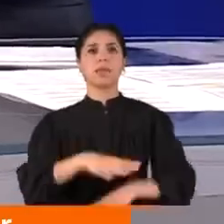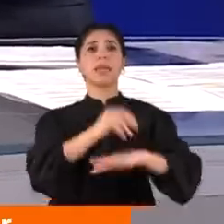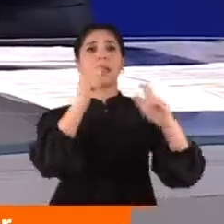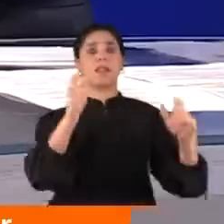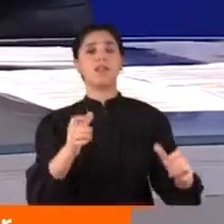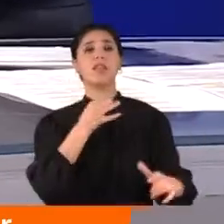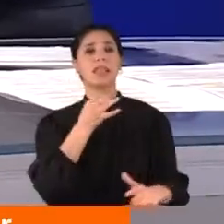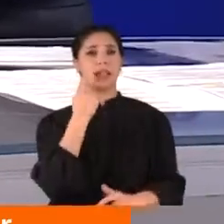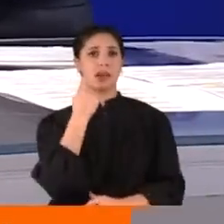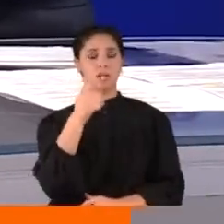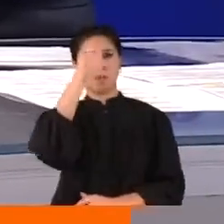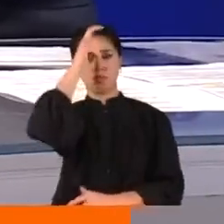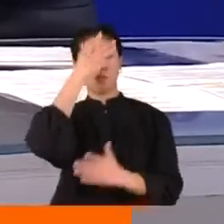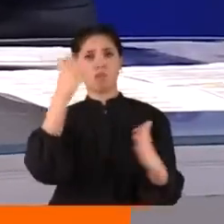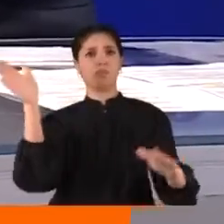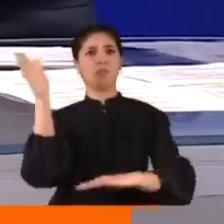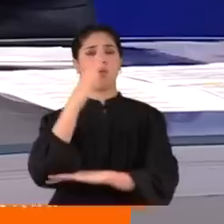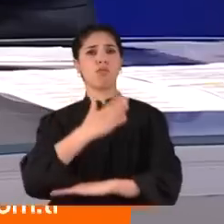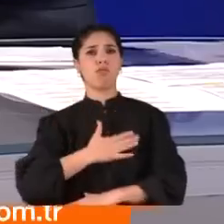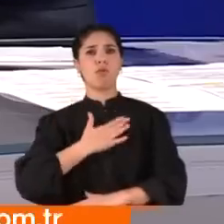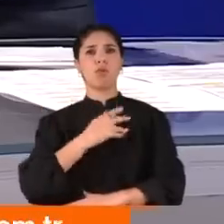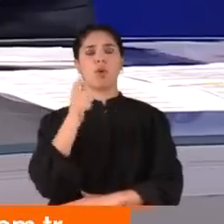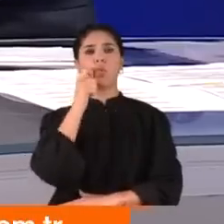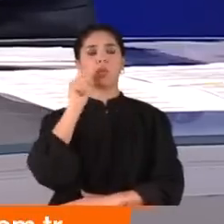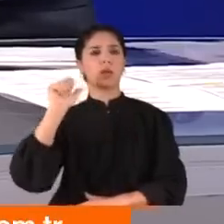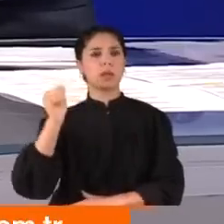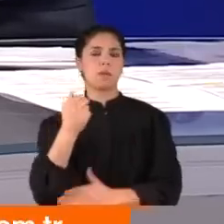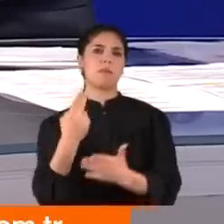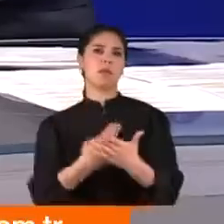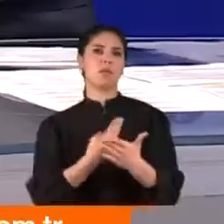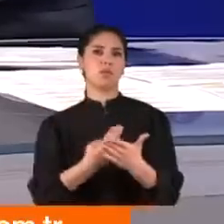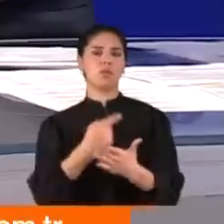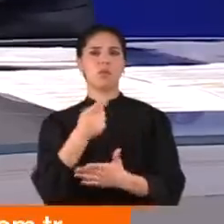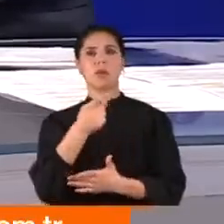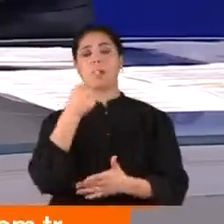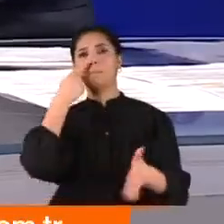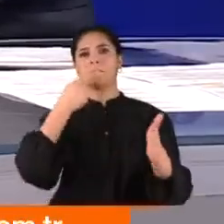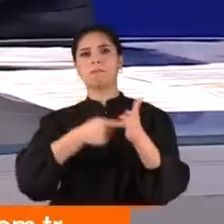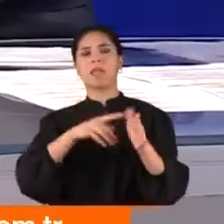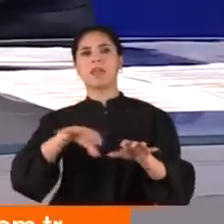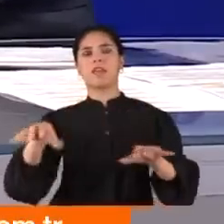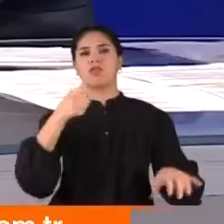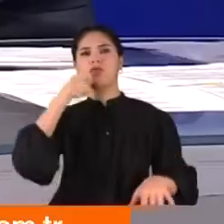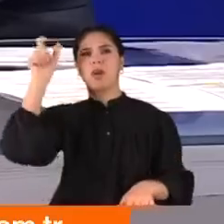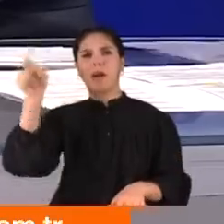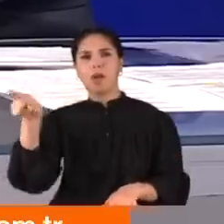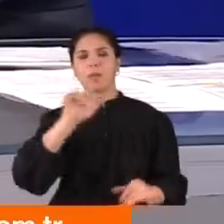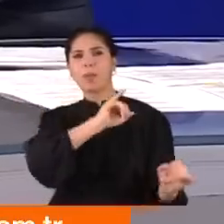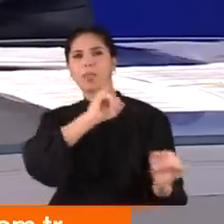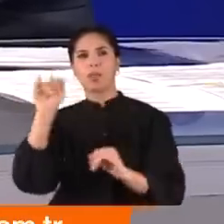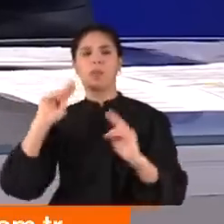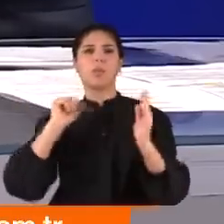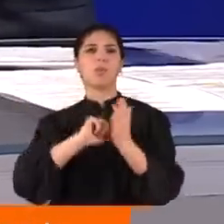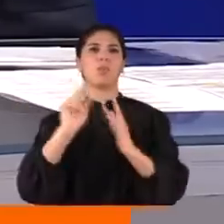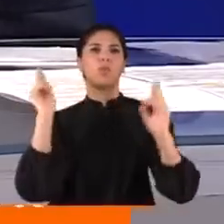İsveç'in de izniyle Türk Büyükelçiliği önünde İslamiyet'in kutsal kitabı Kur'an-ı Kerim'i hedef alan ırkçı Rasmus Paludan'a tepki tüm